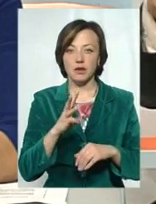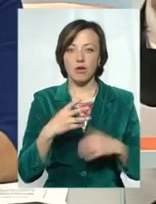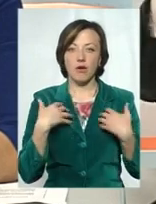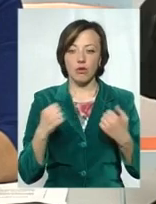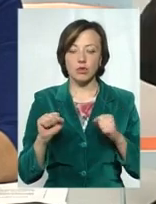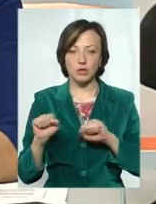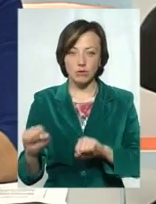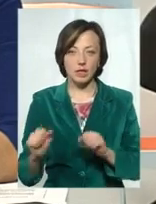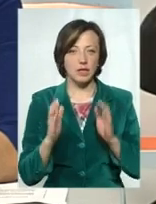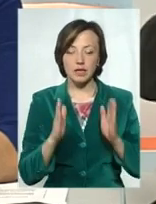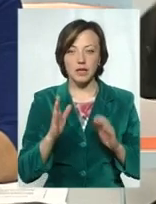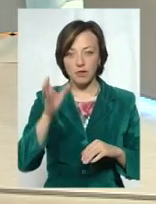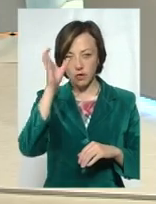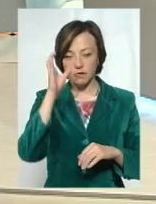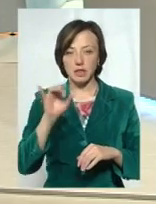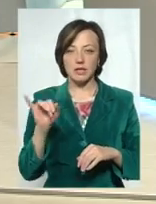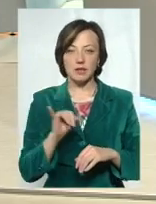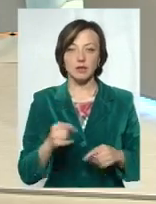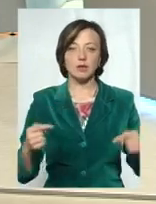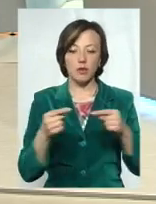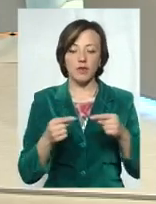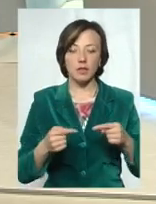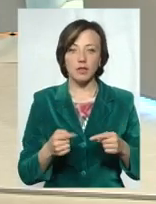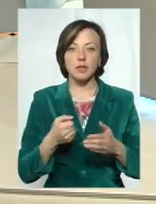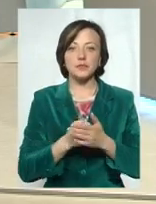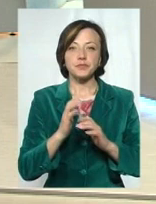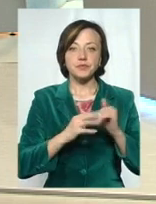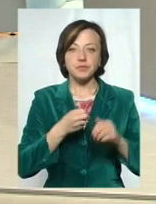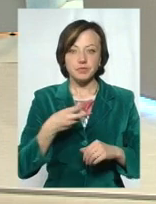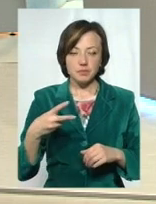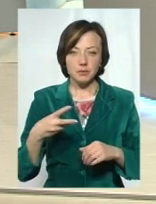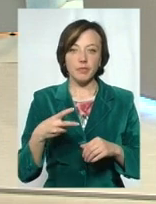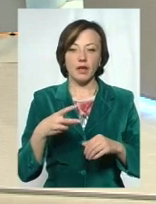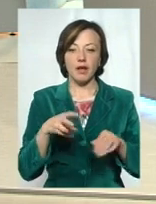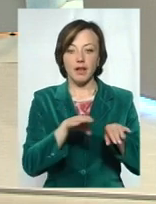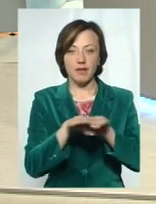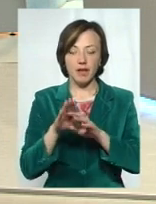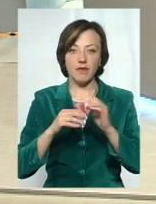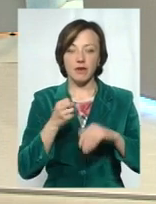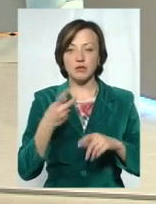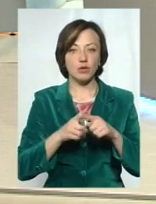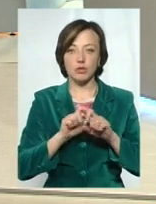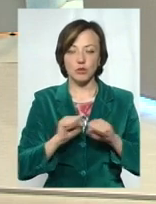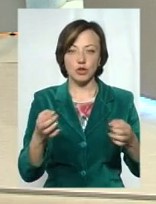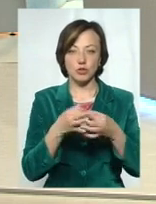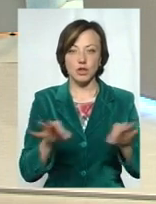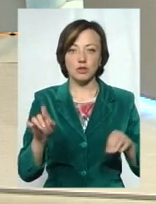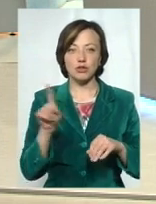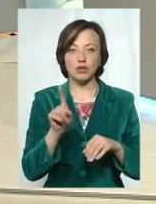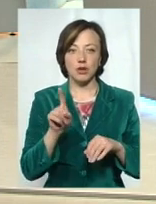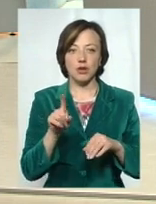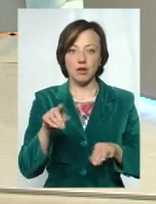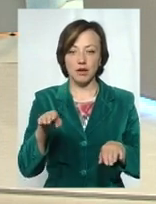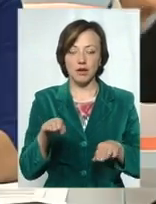здоров'я, не тільки в освіті, а відповідно до фаху, відповідно до кваліфікації, бо цього не можна допускати, що